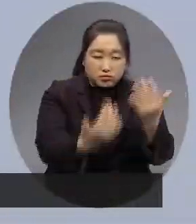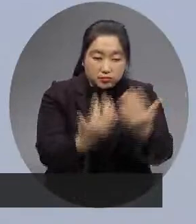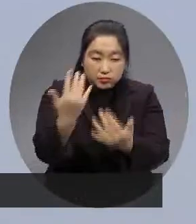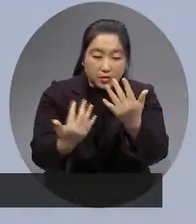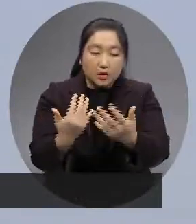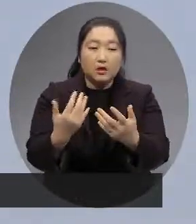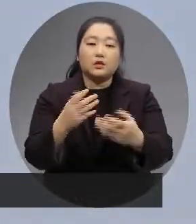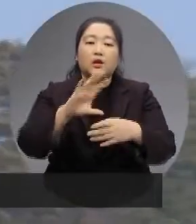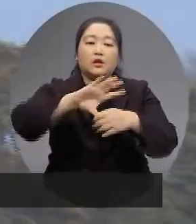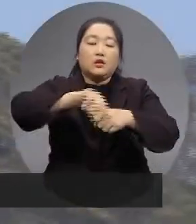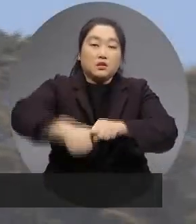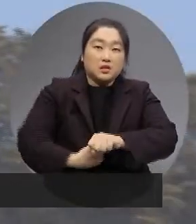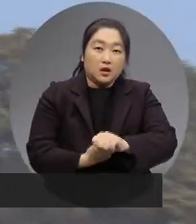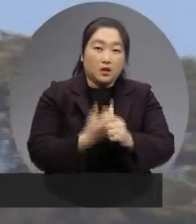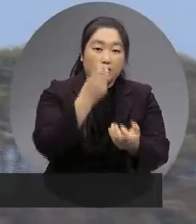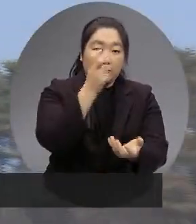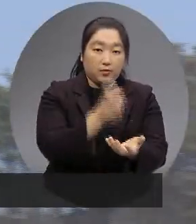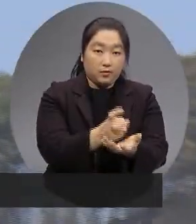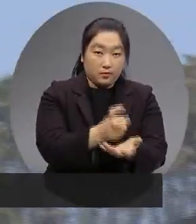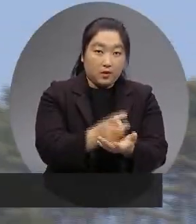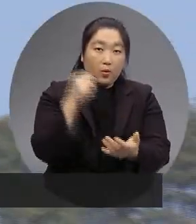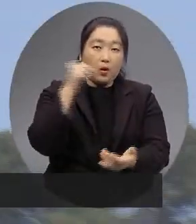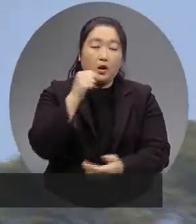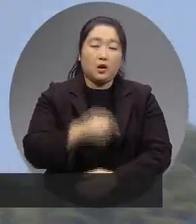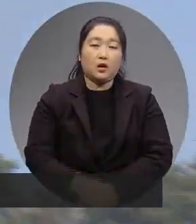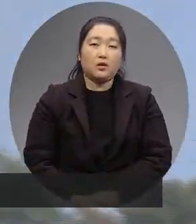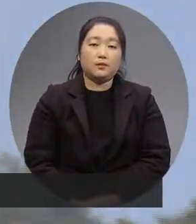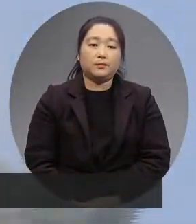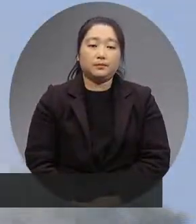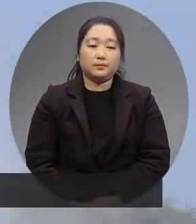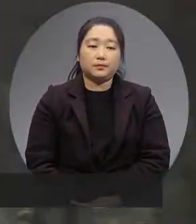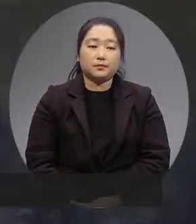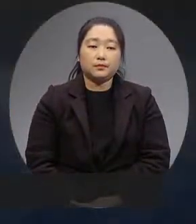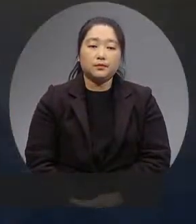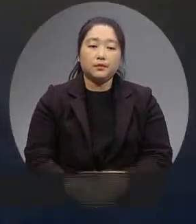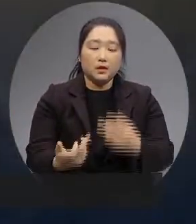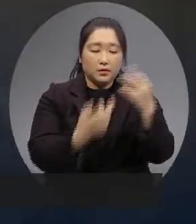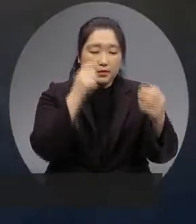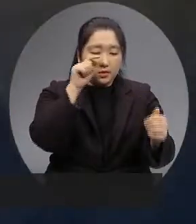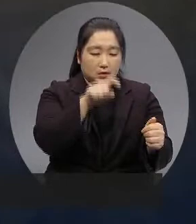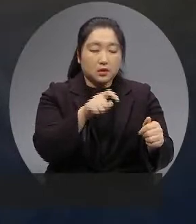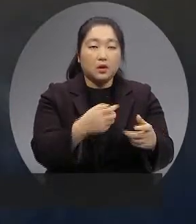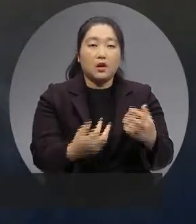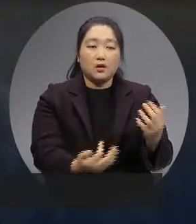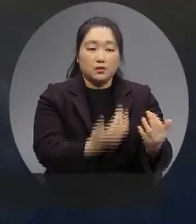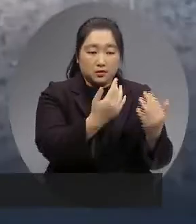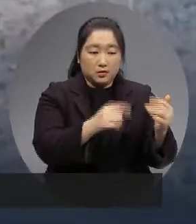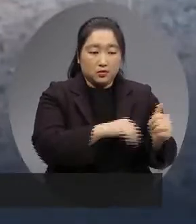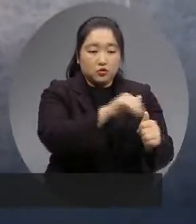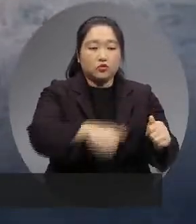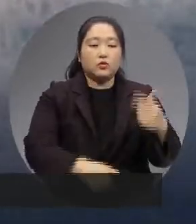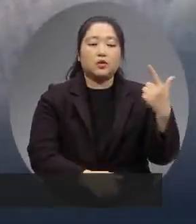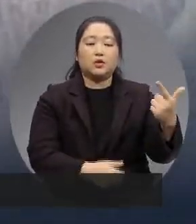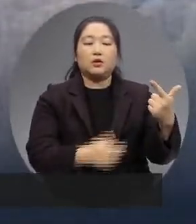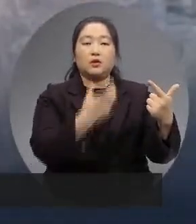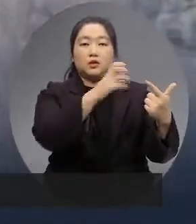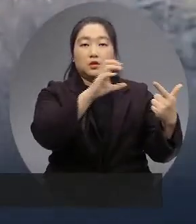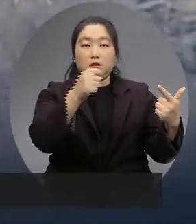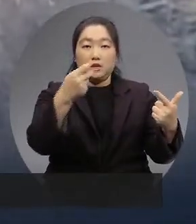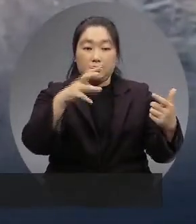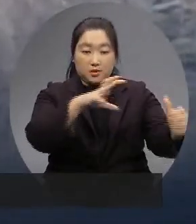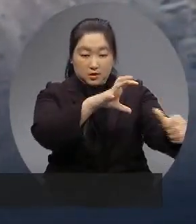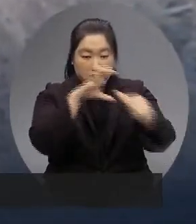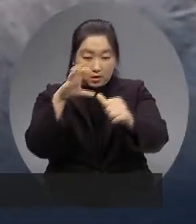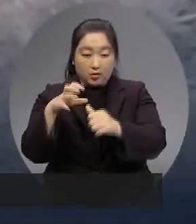가해자에 대한 무관용 원칙이 강화되는 추세입니다. 산불 용의자를 특정하기 위해서 발화 지점 인근에 있는 6대의